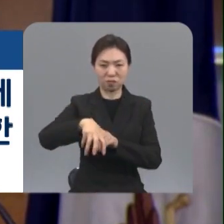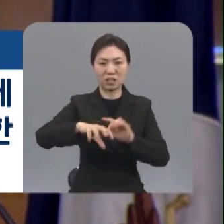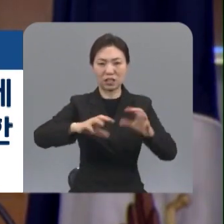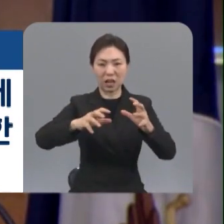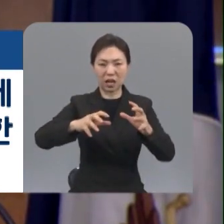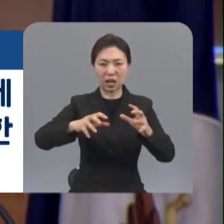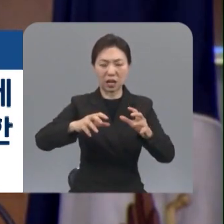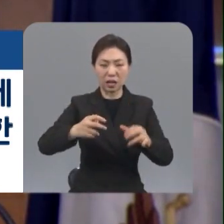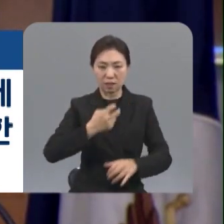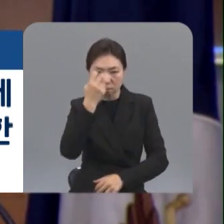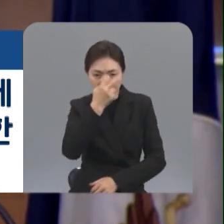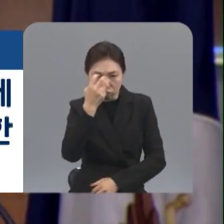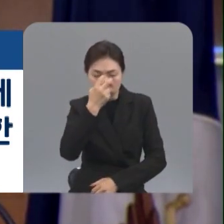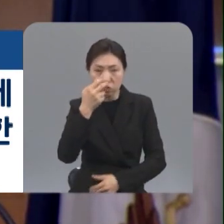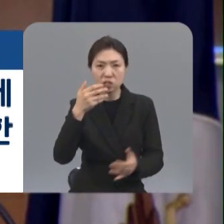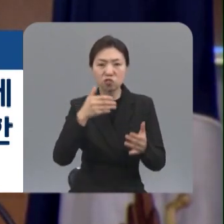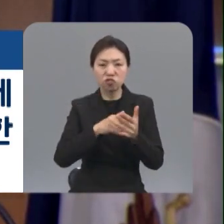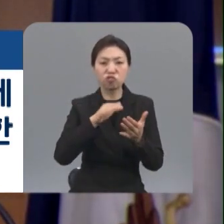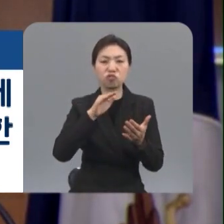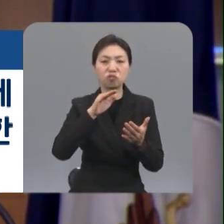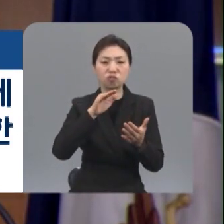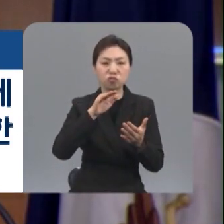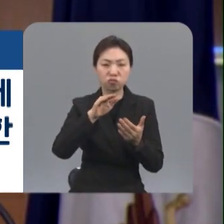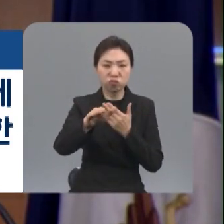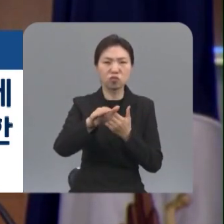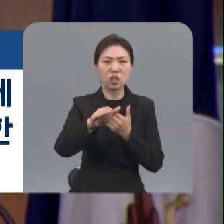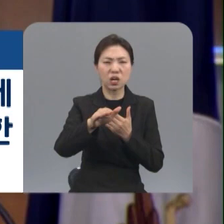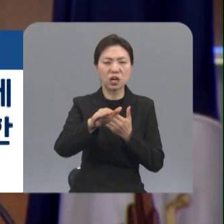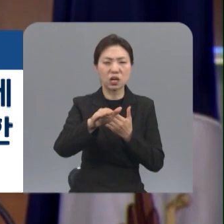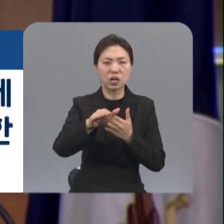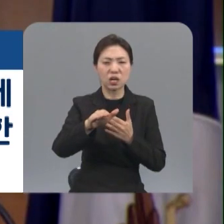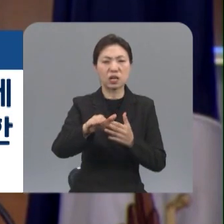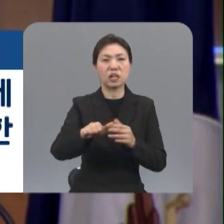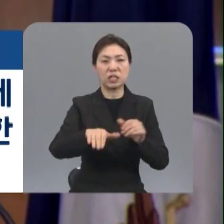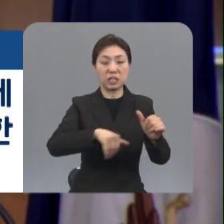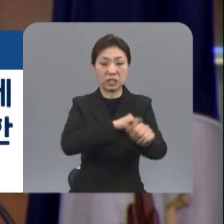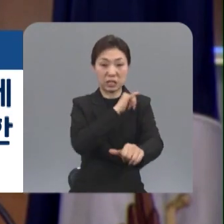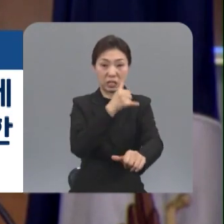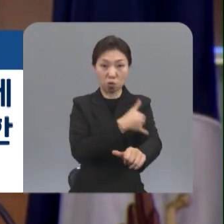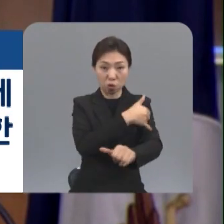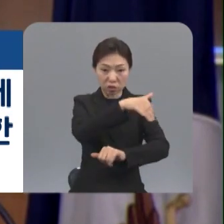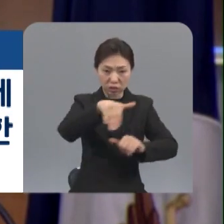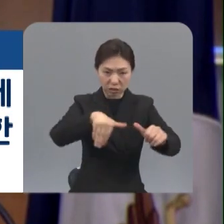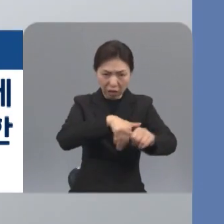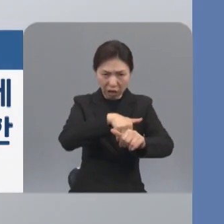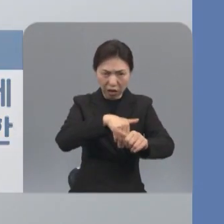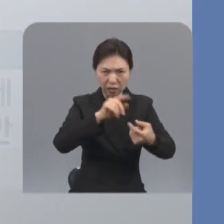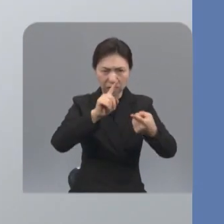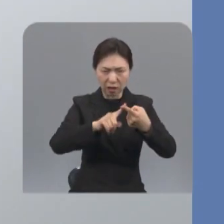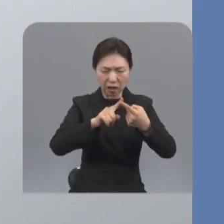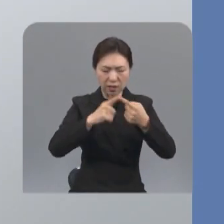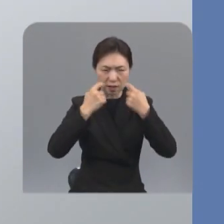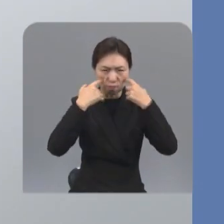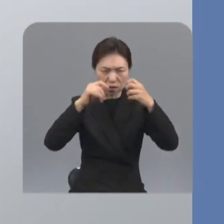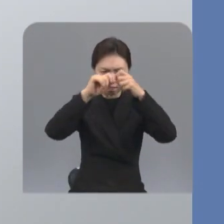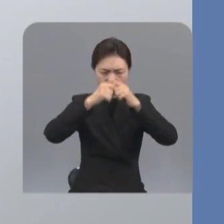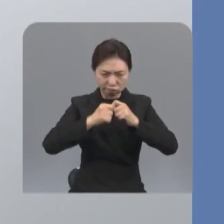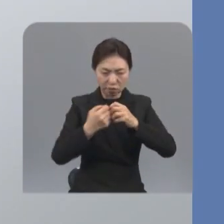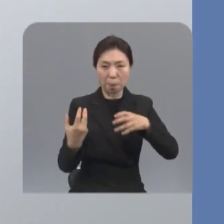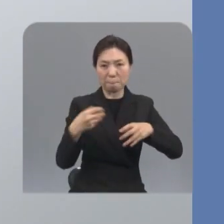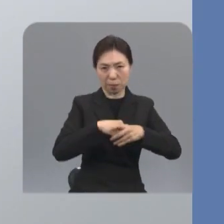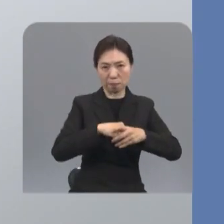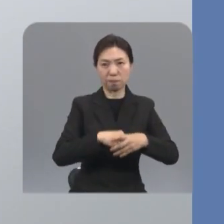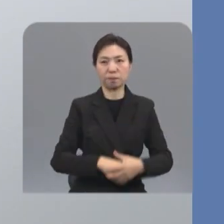200 countries and territories. And importantly, it applies the same standards to everyone. 한국의 주요